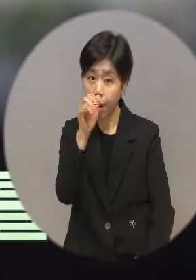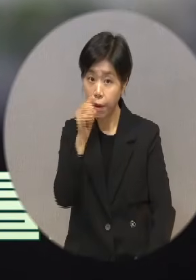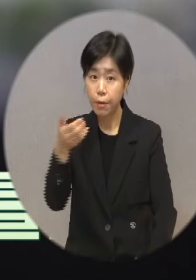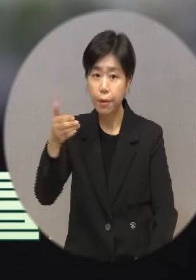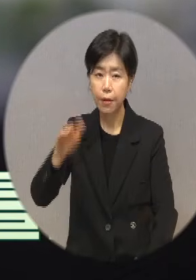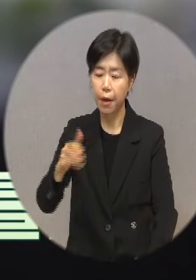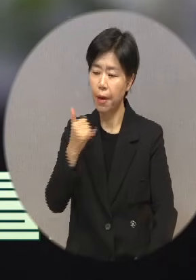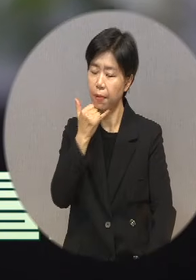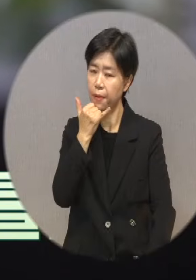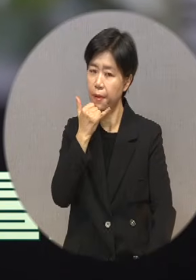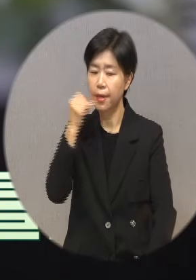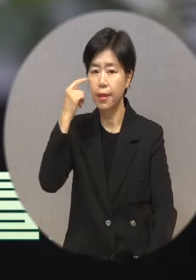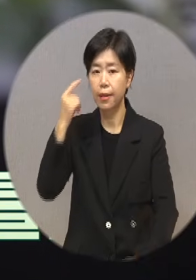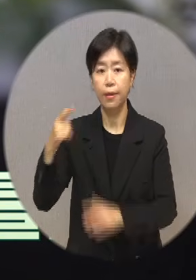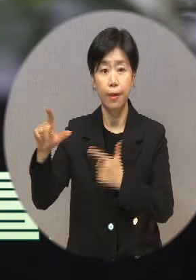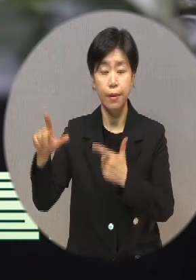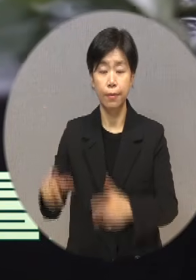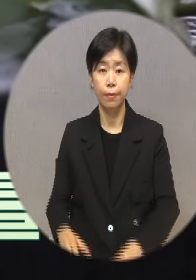독일은 다른 선택을 했습니다.